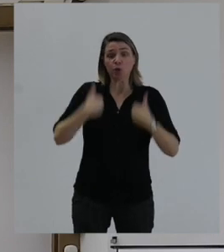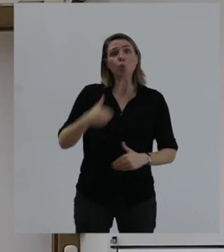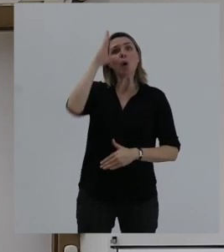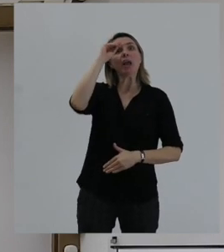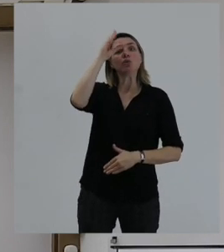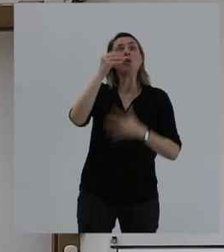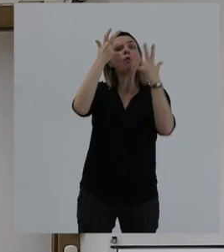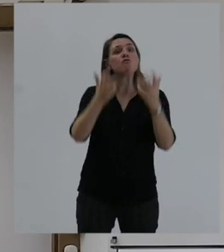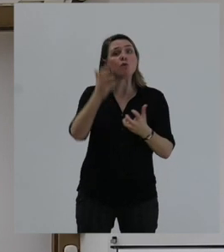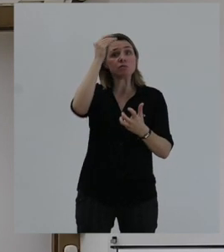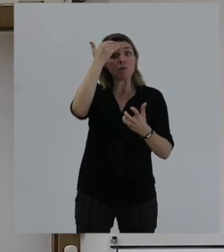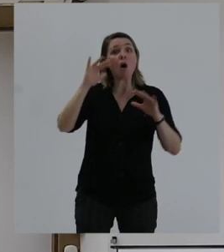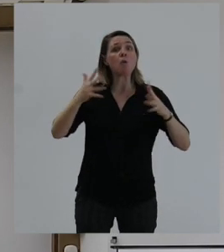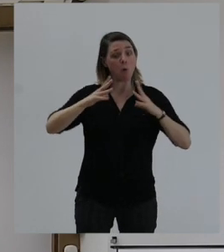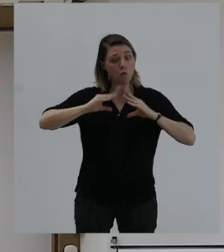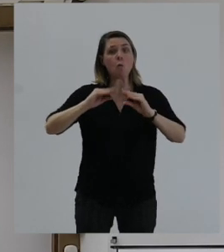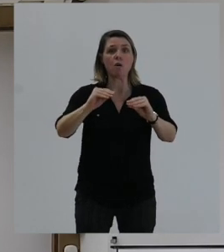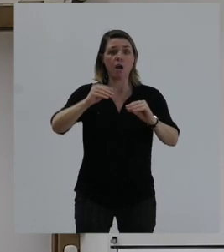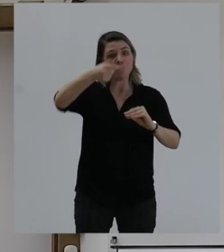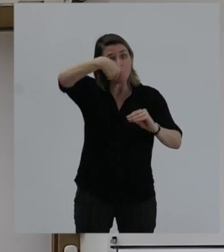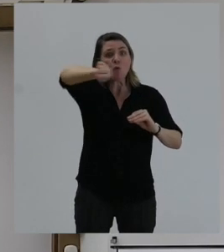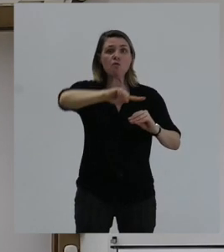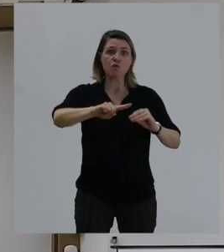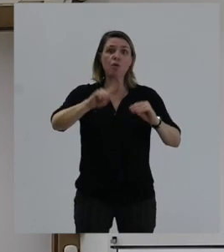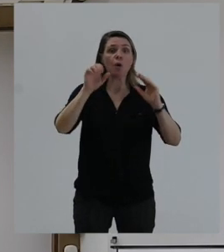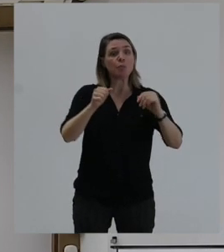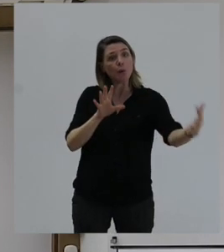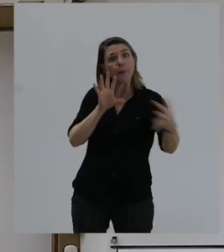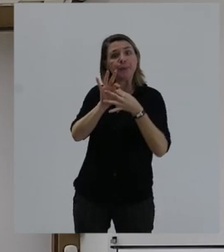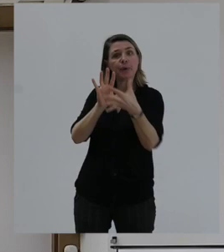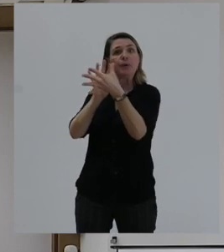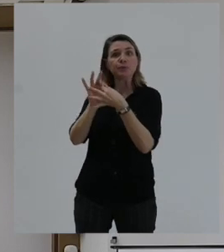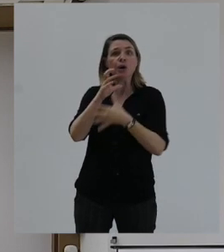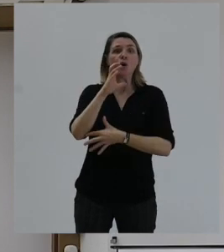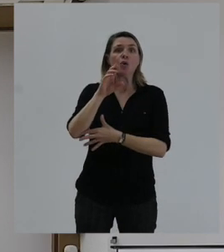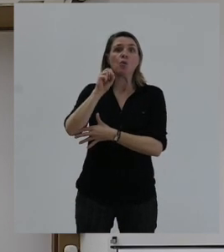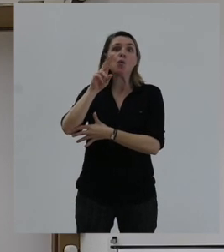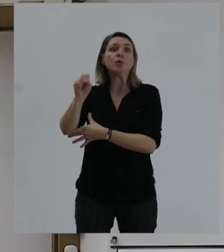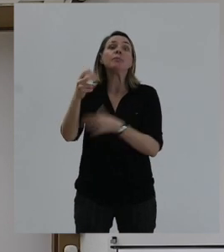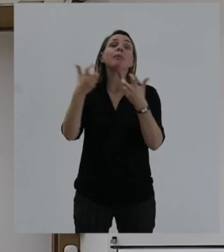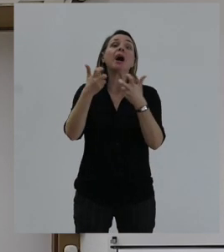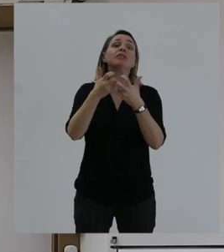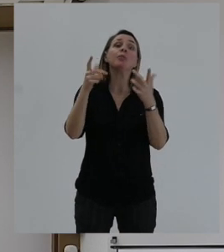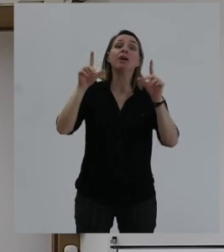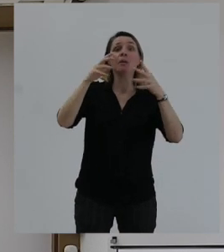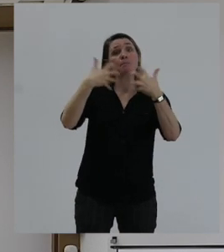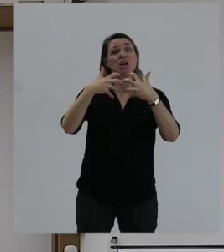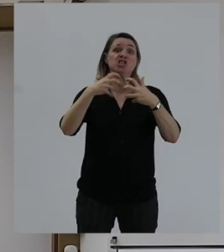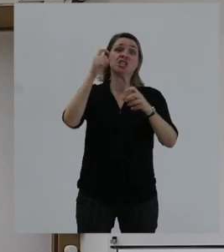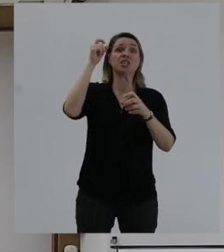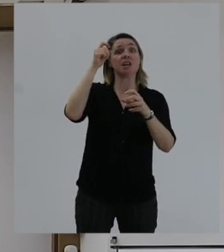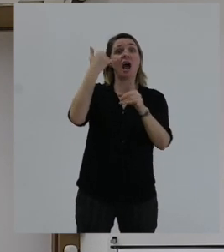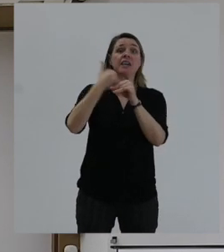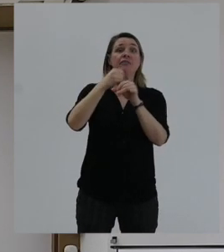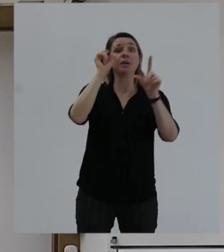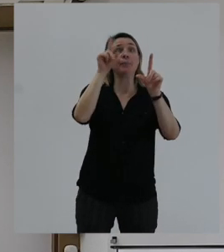aimerions savoir très concrètement de quelle manière vous allez pouvoir collaborer avec le CROUS, par exemple sur la question des machines à café. Aujourd'hui, l'Université